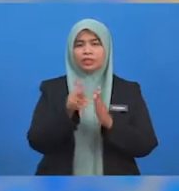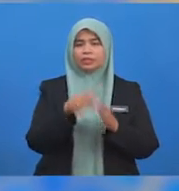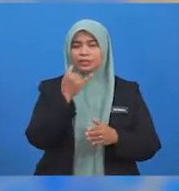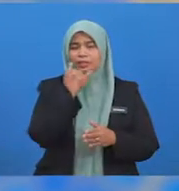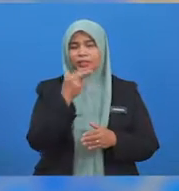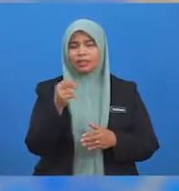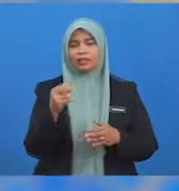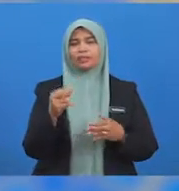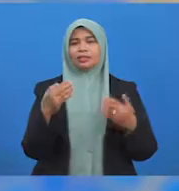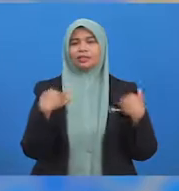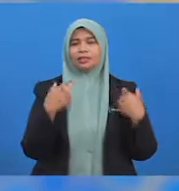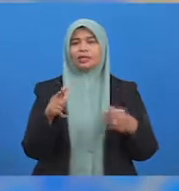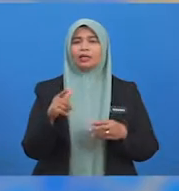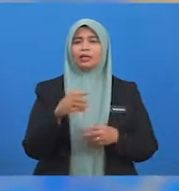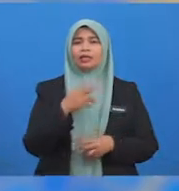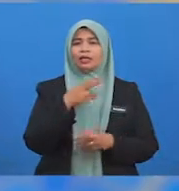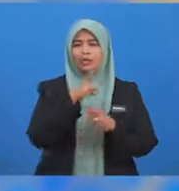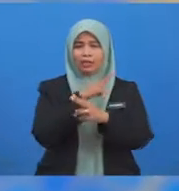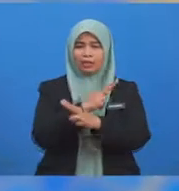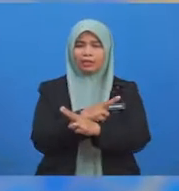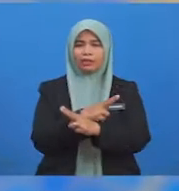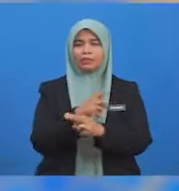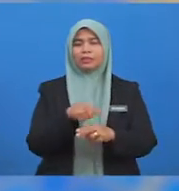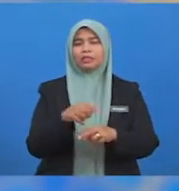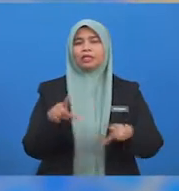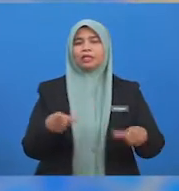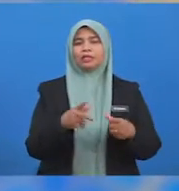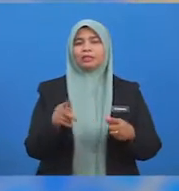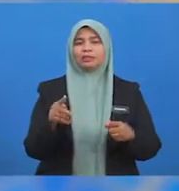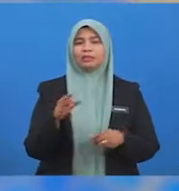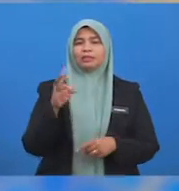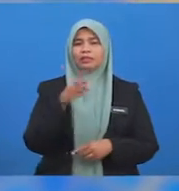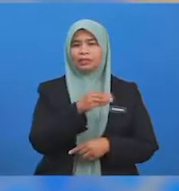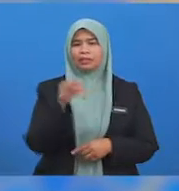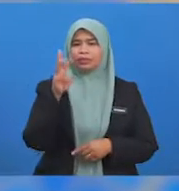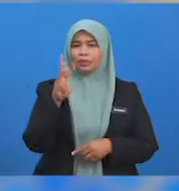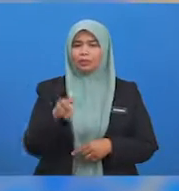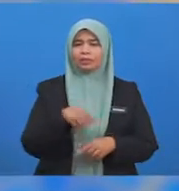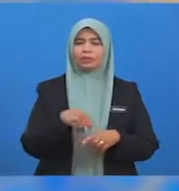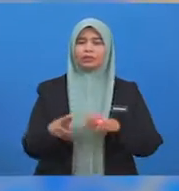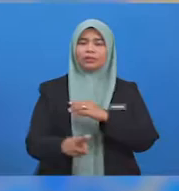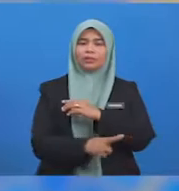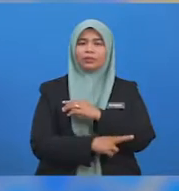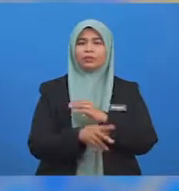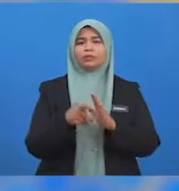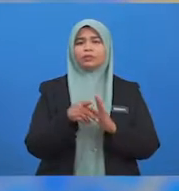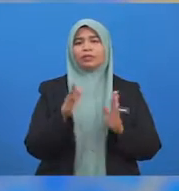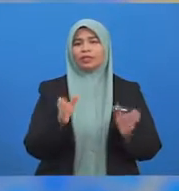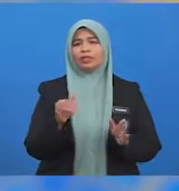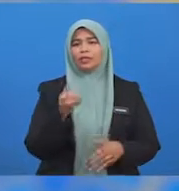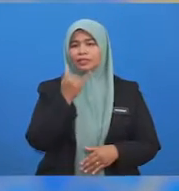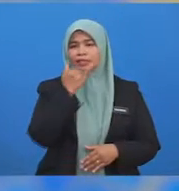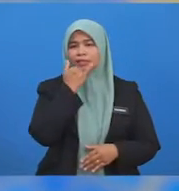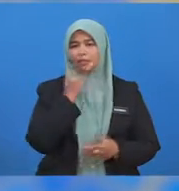adalah haram dilakukan dan wajib dihukum pesalahnya yang memenuhi syarat-syarat.